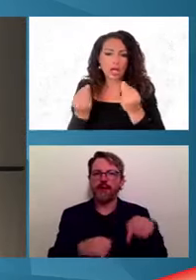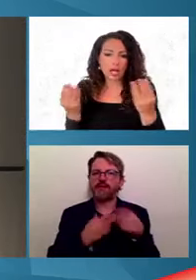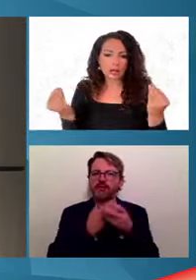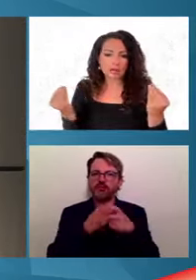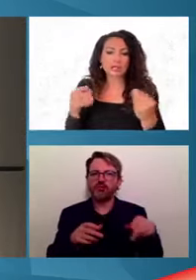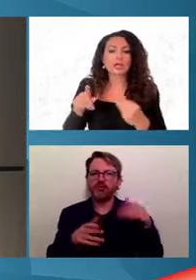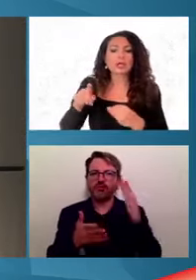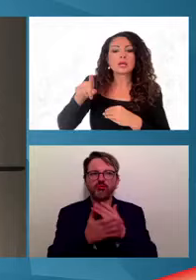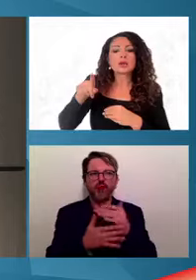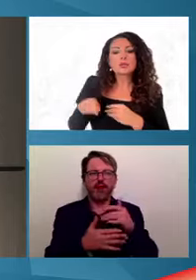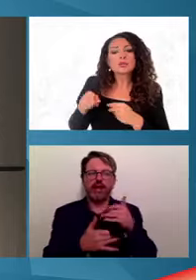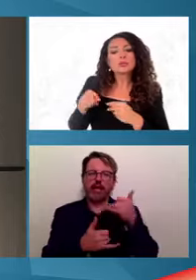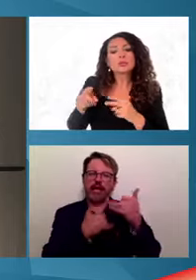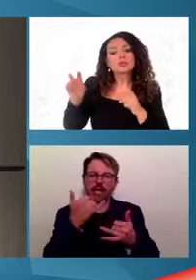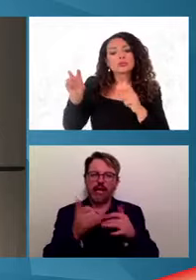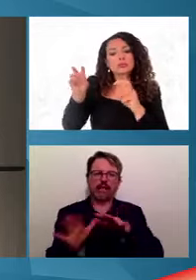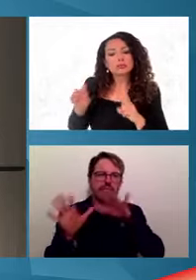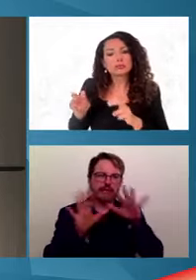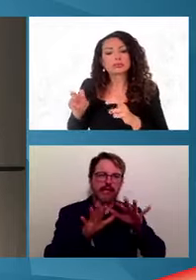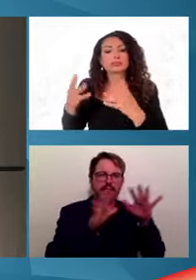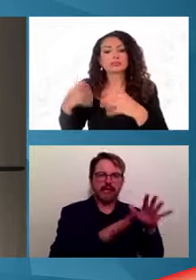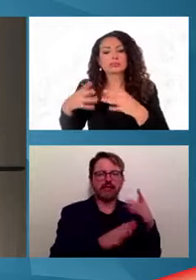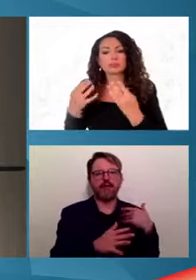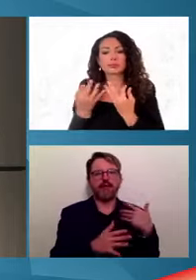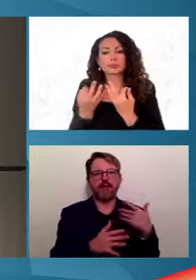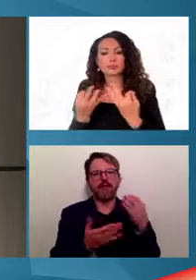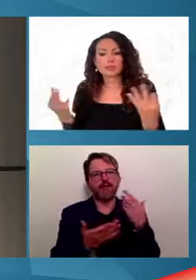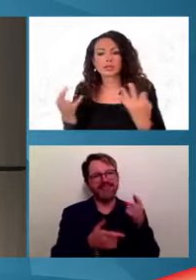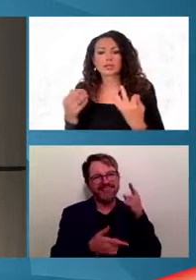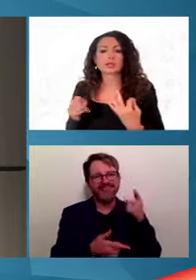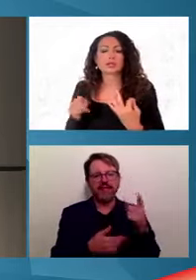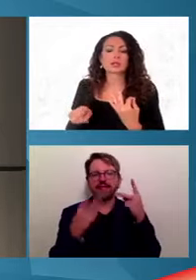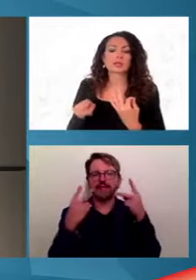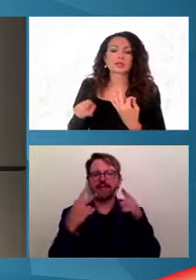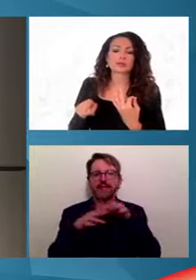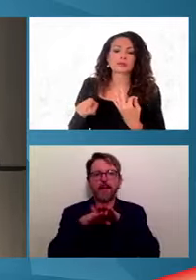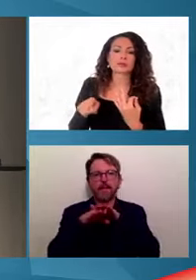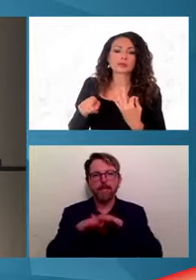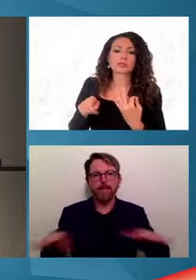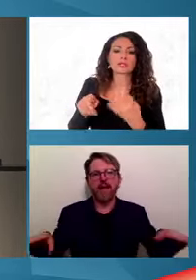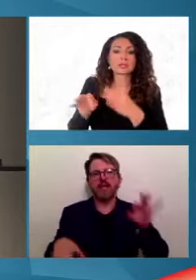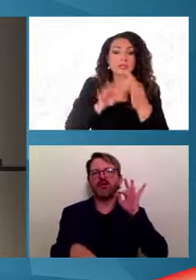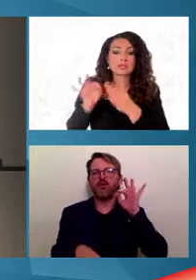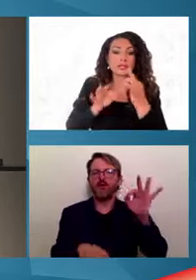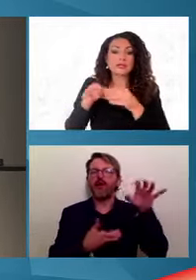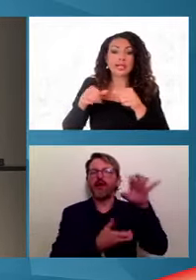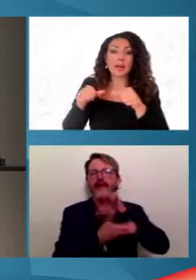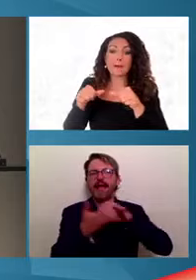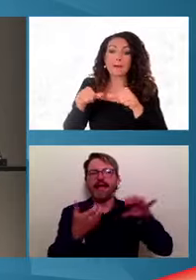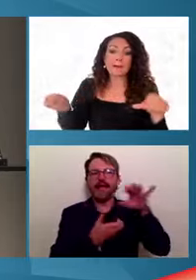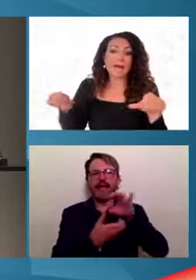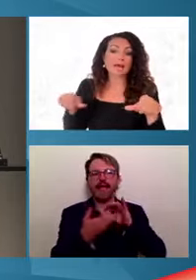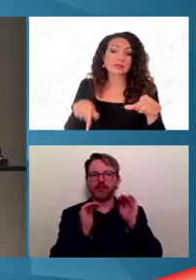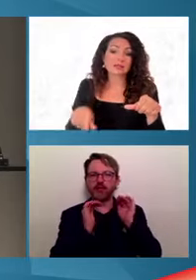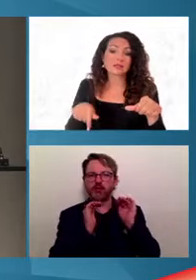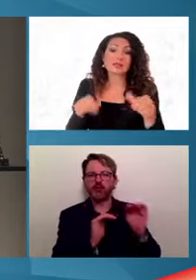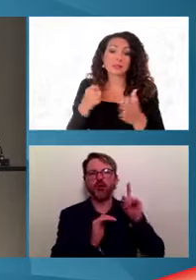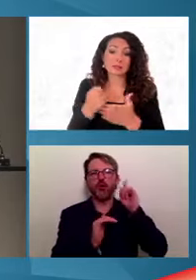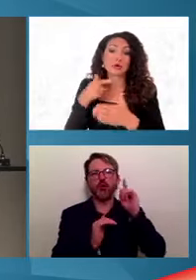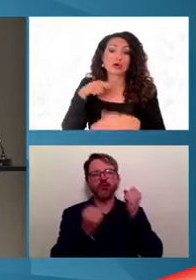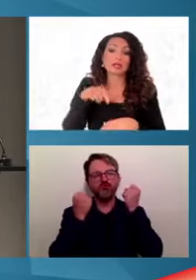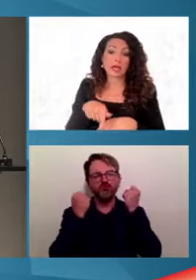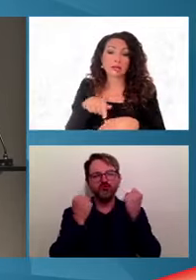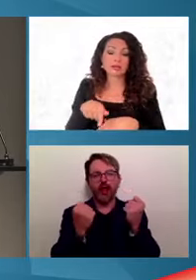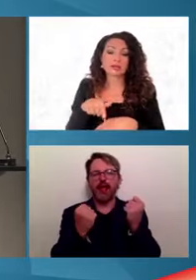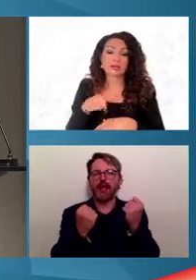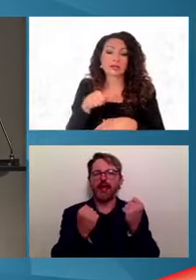Jahrzehnte entwickelt worden ist, ist die Basis für eine krisenresiliente, starke, solidarische Gesellschaft. Und deshalb bin ich